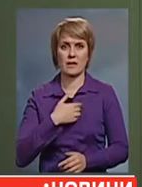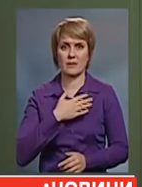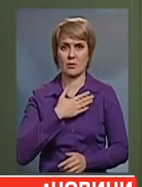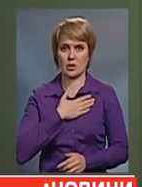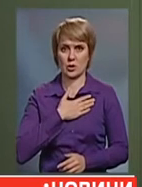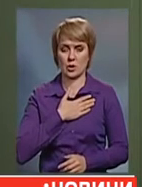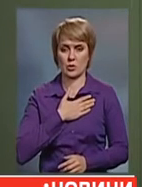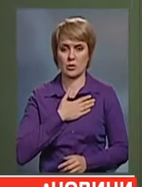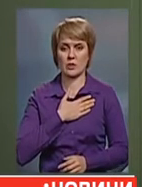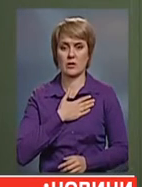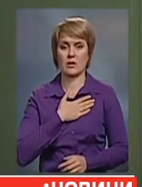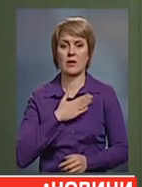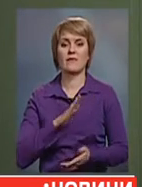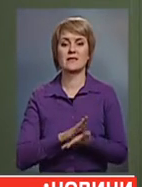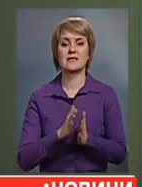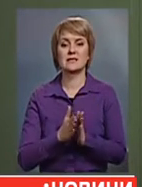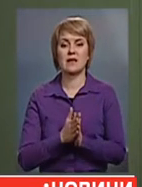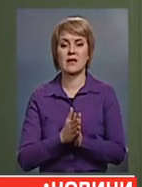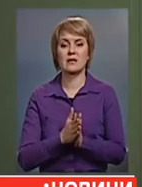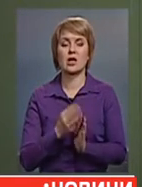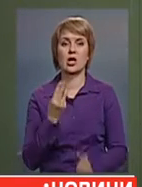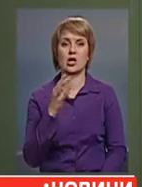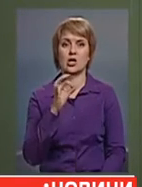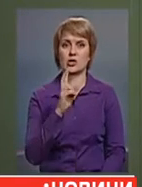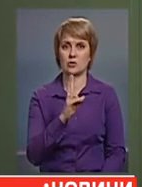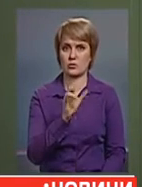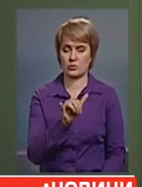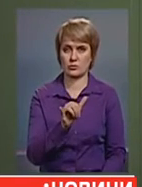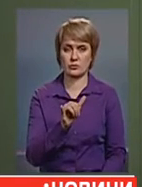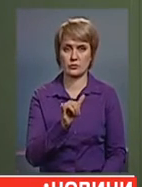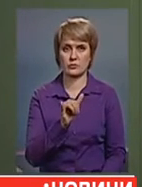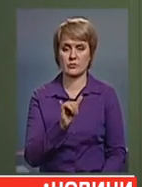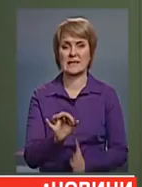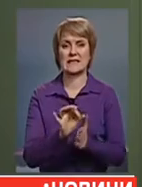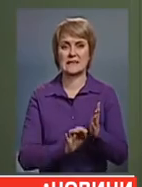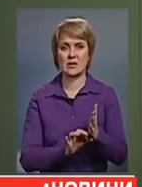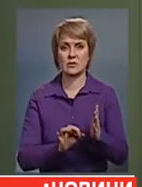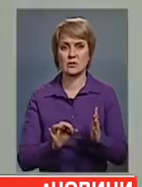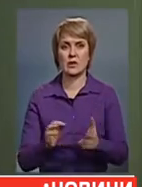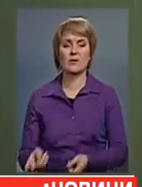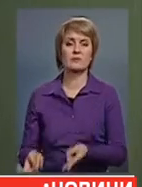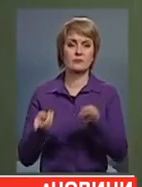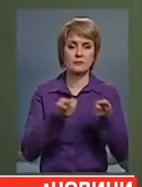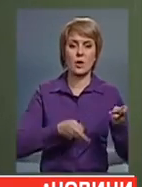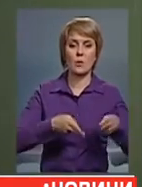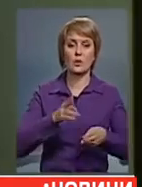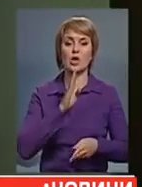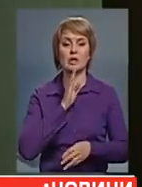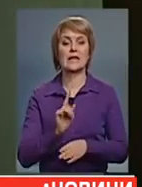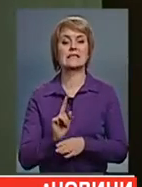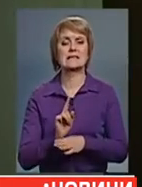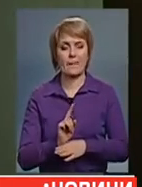клітини в стані геморагічного шоку в і зразу ж була піднята жінка в